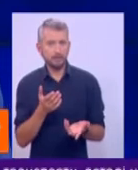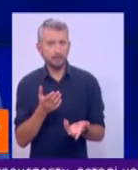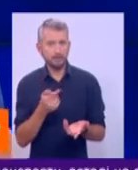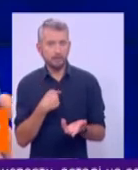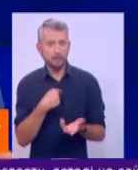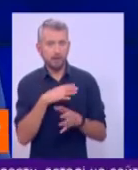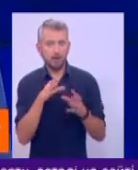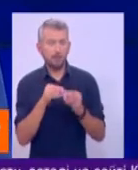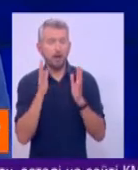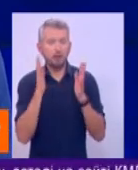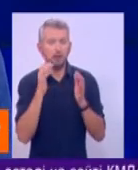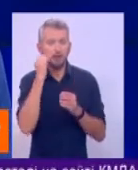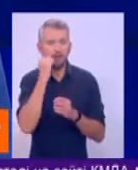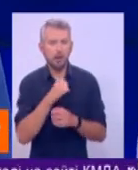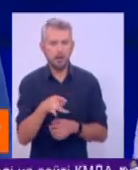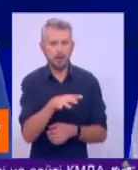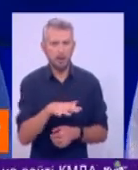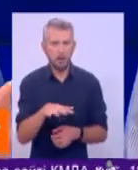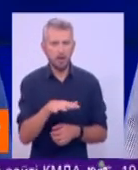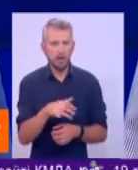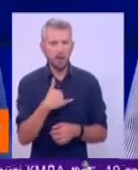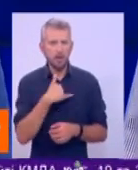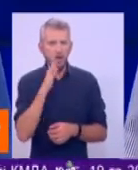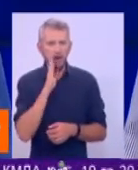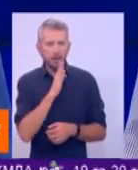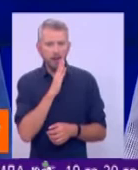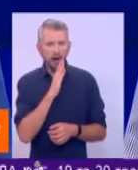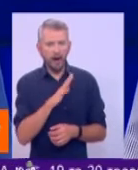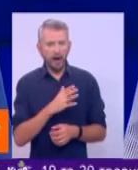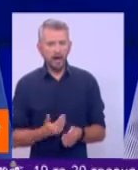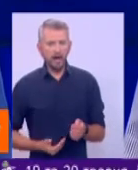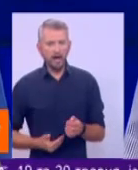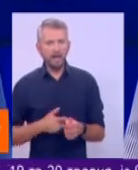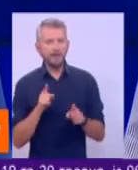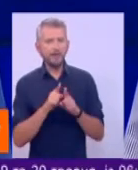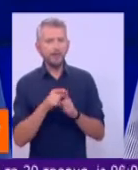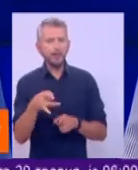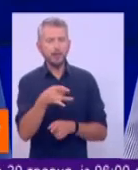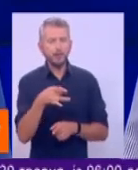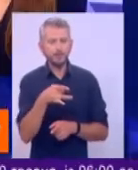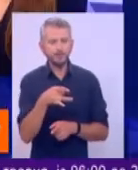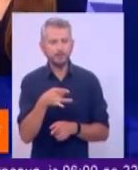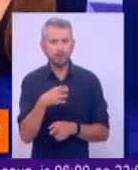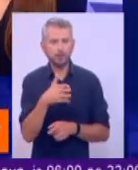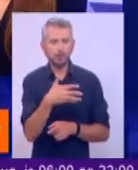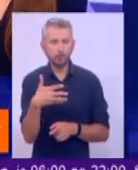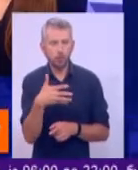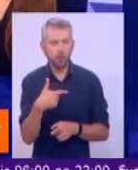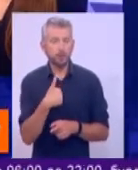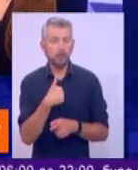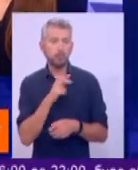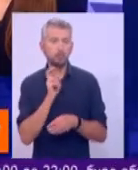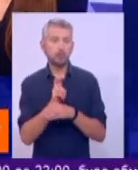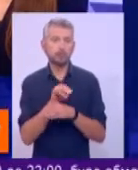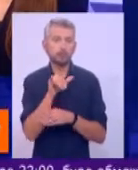я вообще обожаю вот эти старые районы, да. У меня мать жила в таком районе, в Хрущевке, да, я приходил